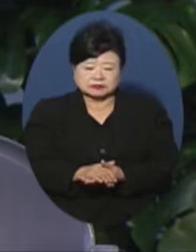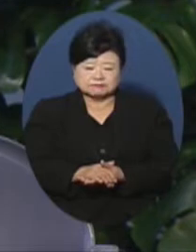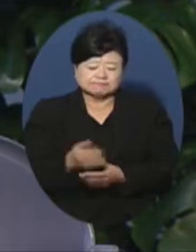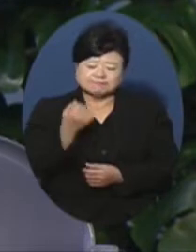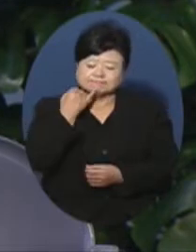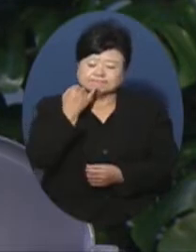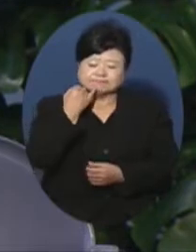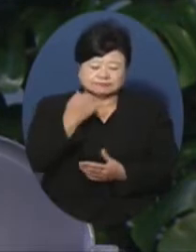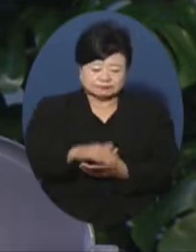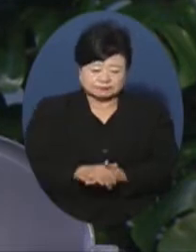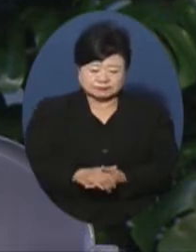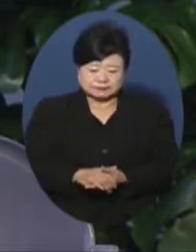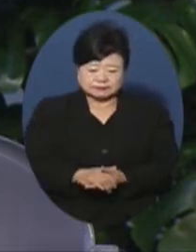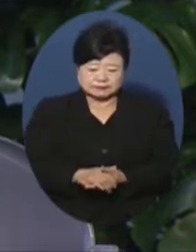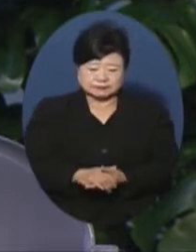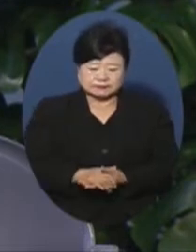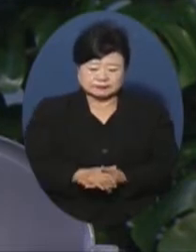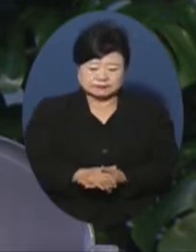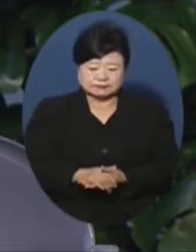수 없게 되어 있습니다.